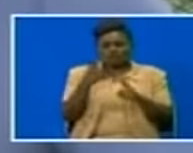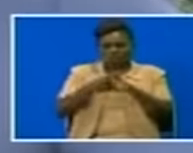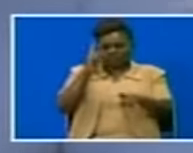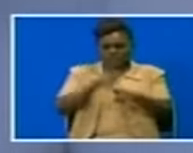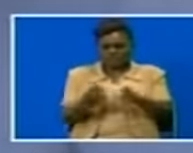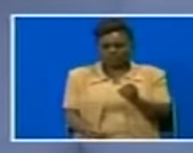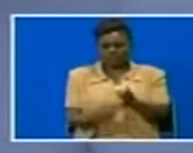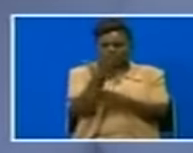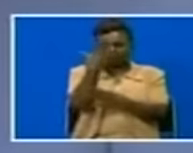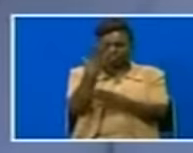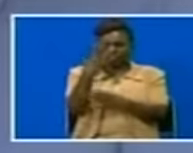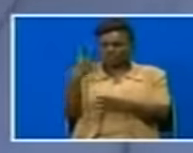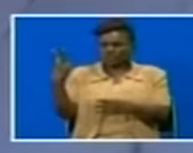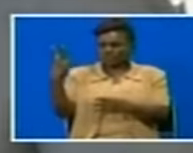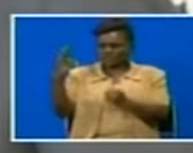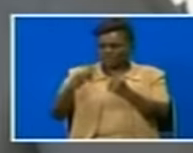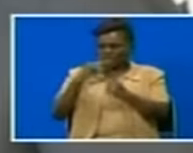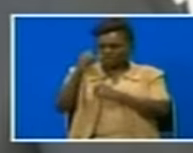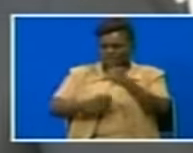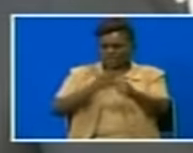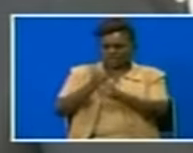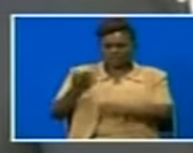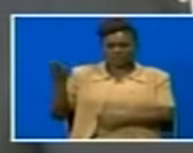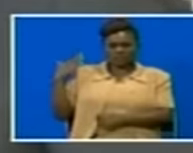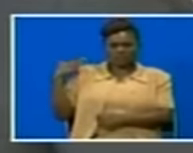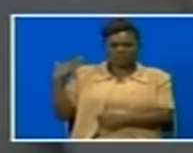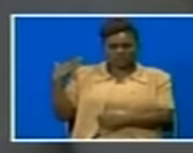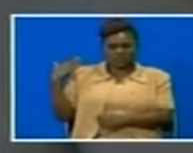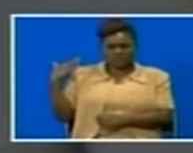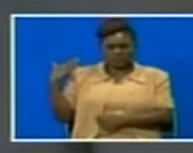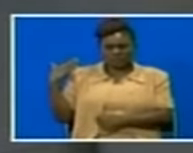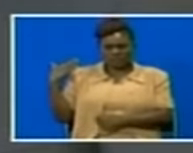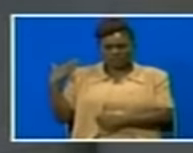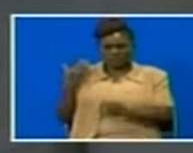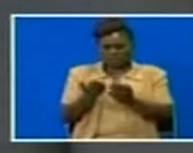started 28 years ago. When I present this